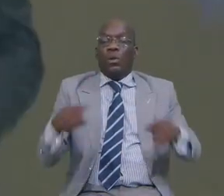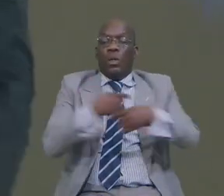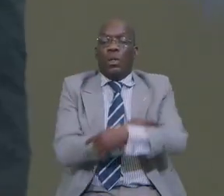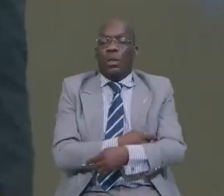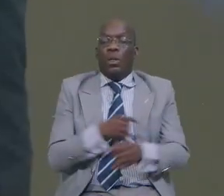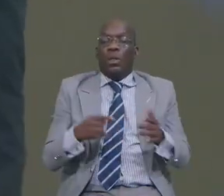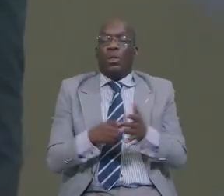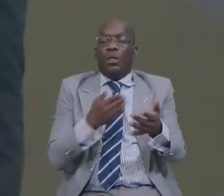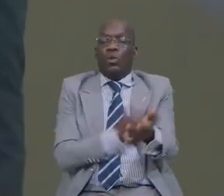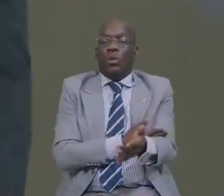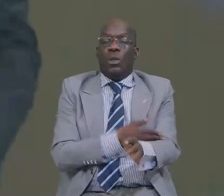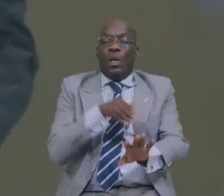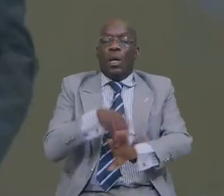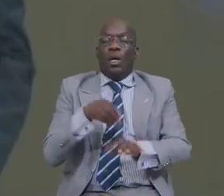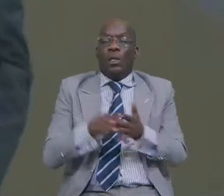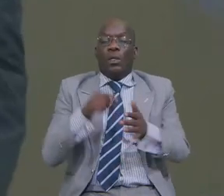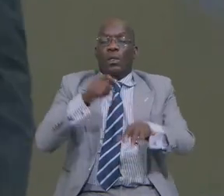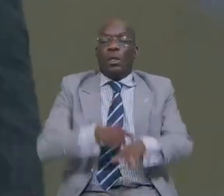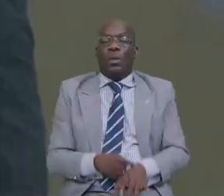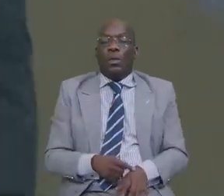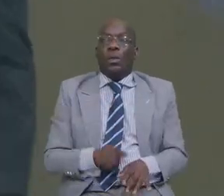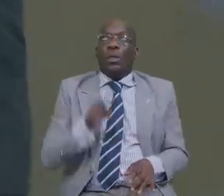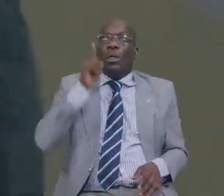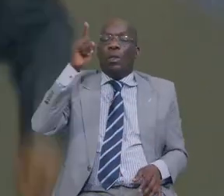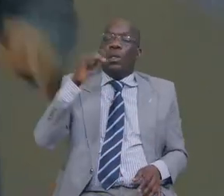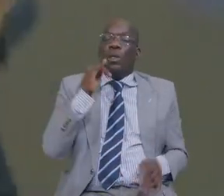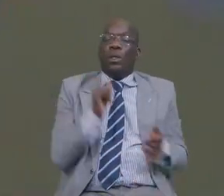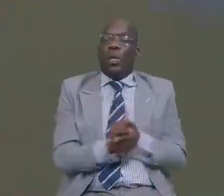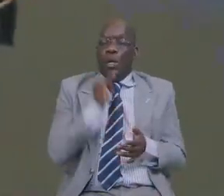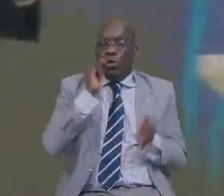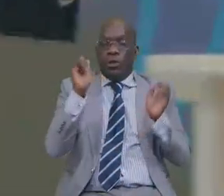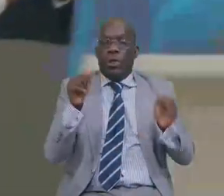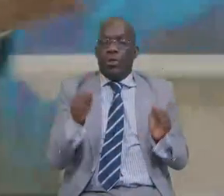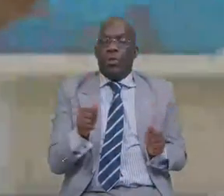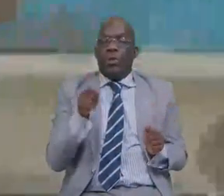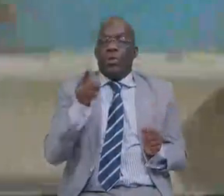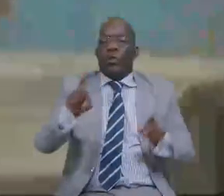matin, au moins je lis ce verset. Celui qui peut faire,